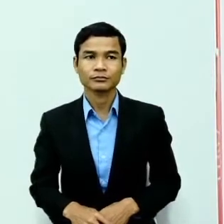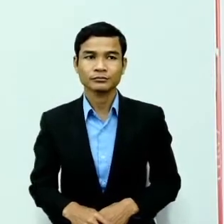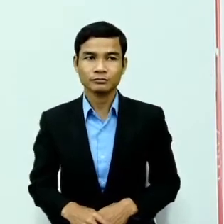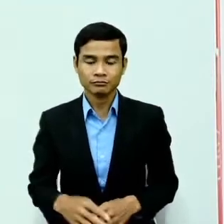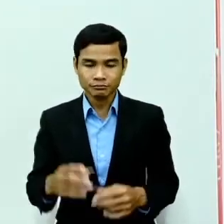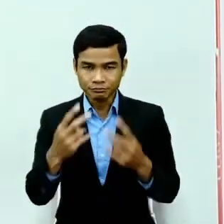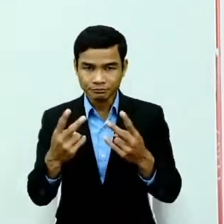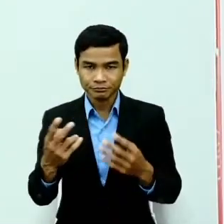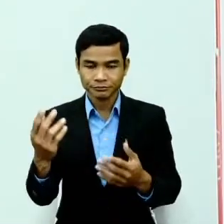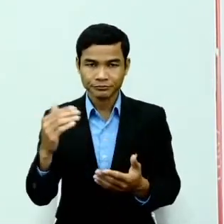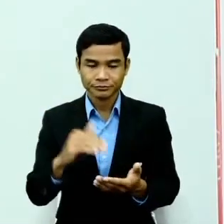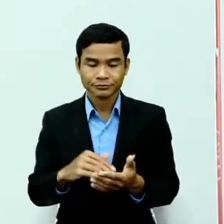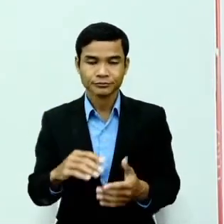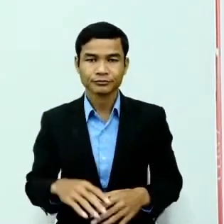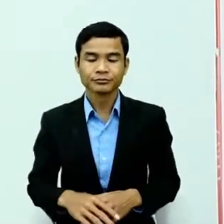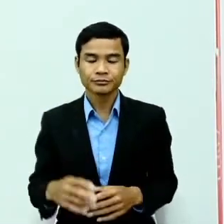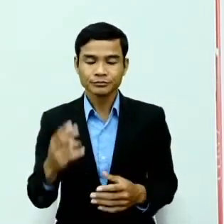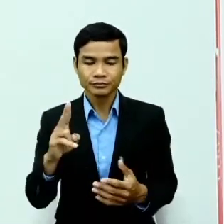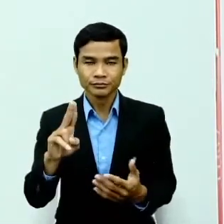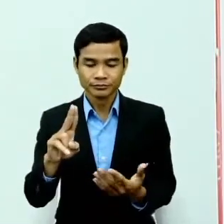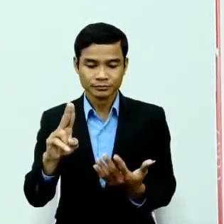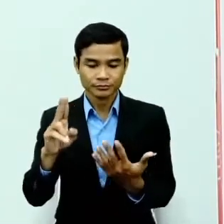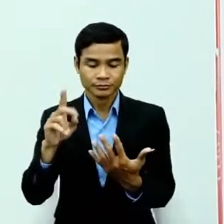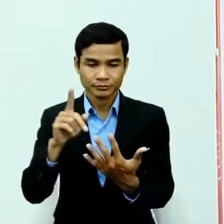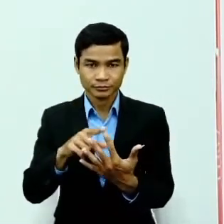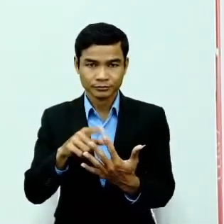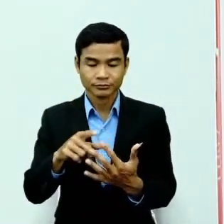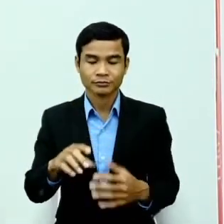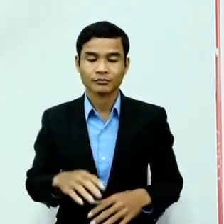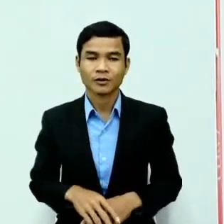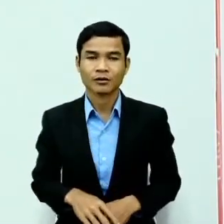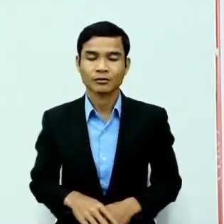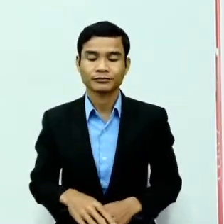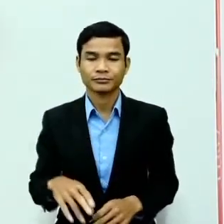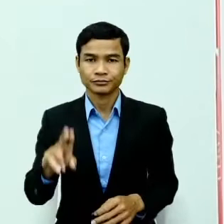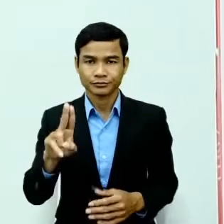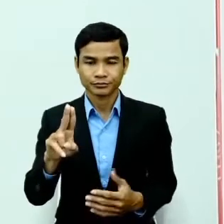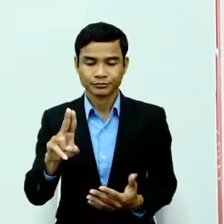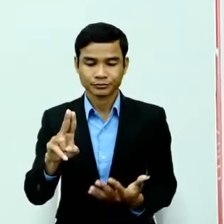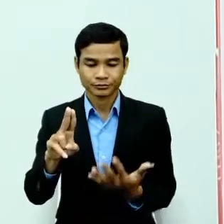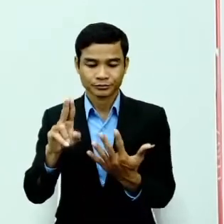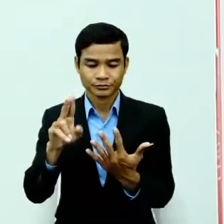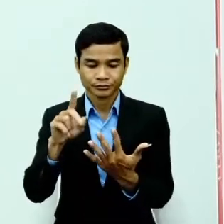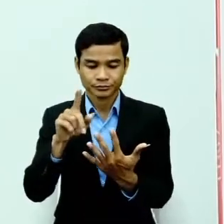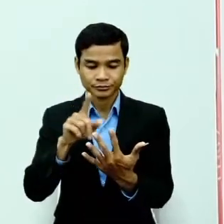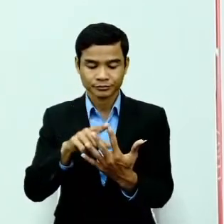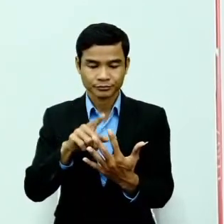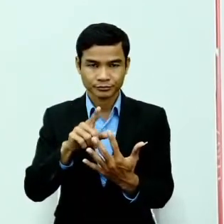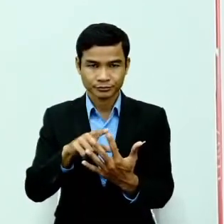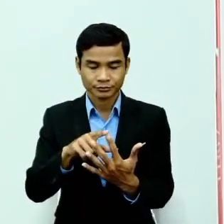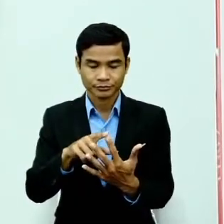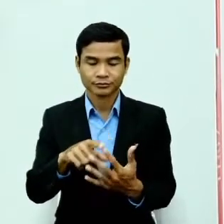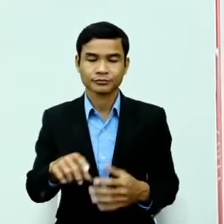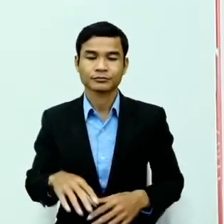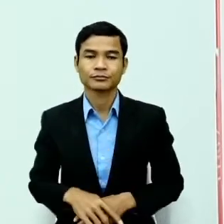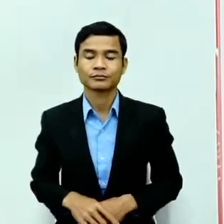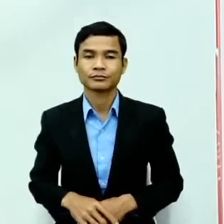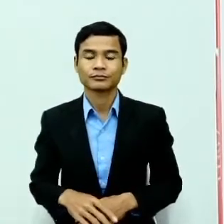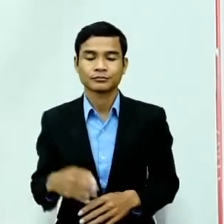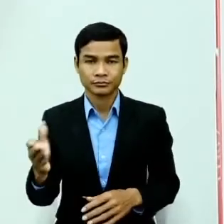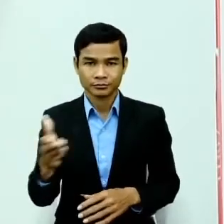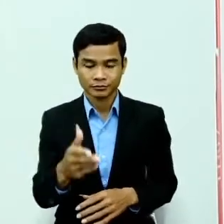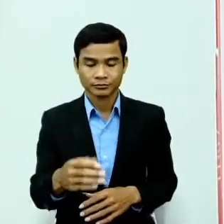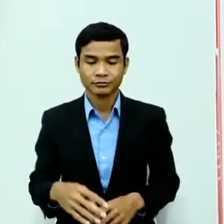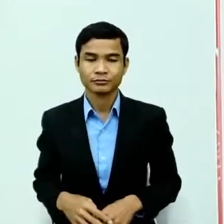tiền toán ó á a à. Ó á a à. Chà